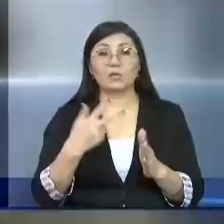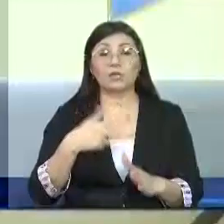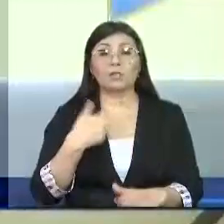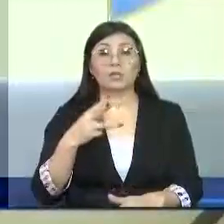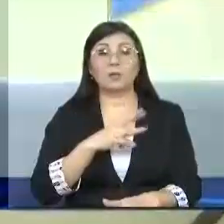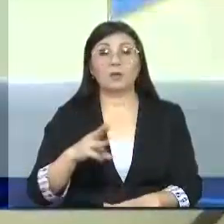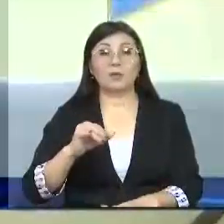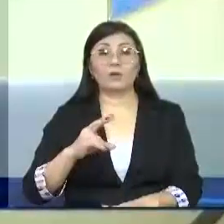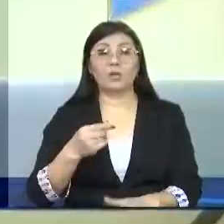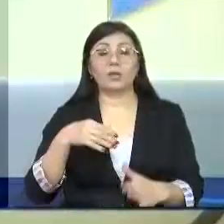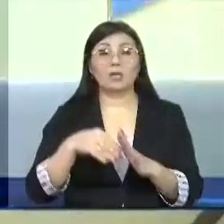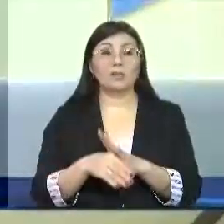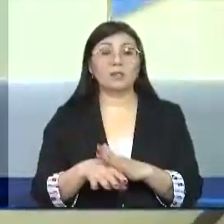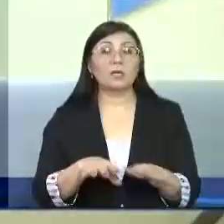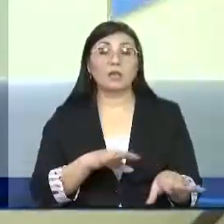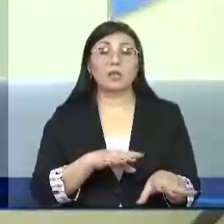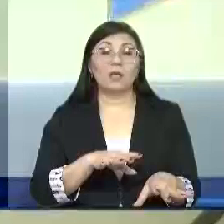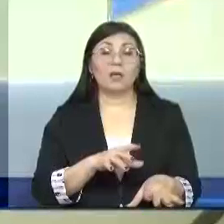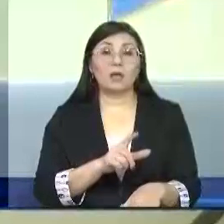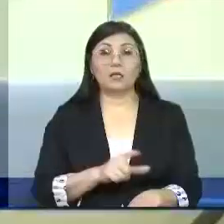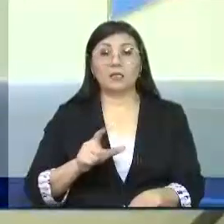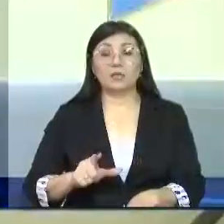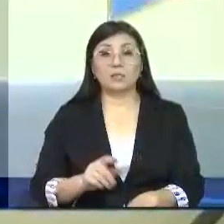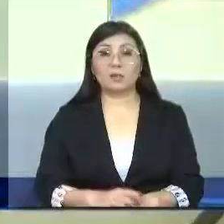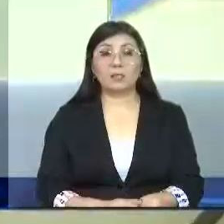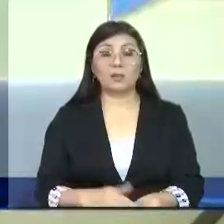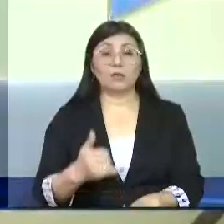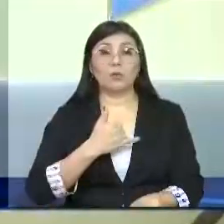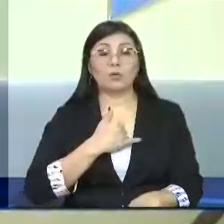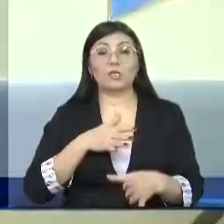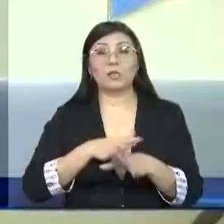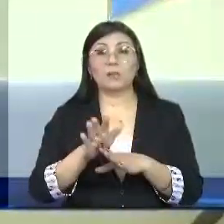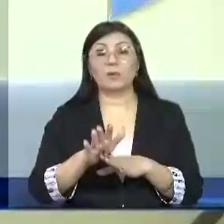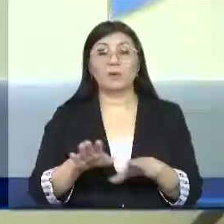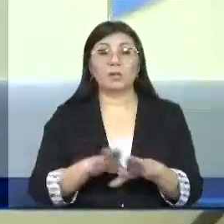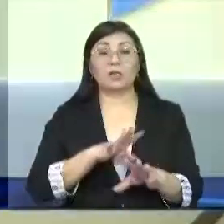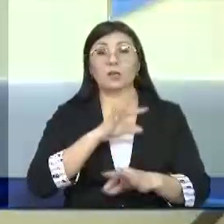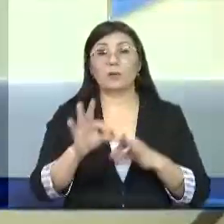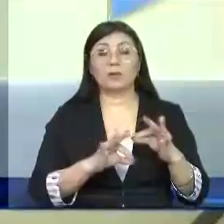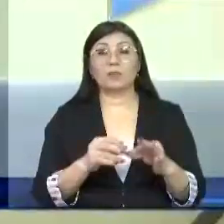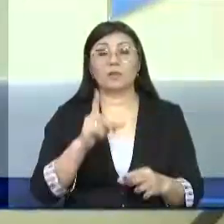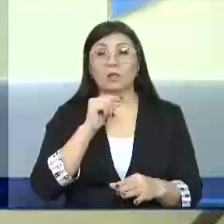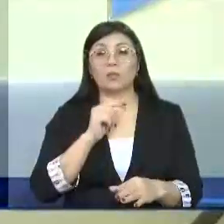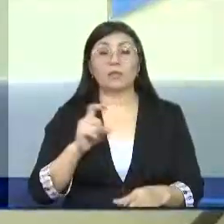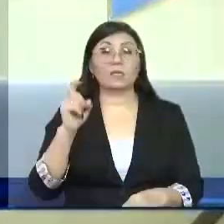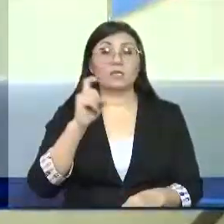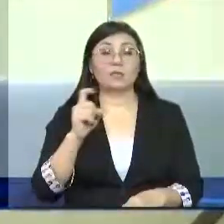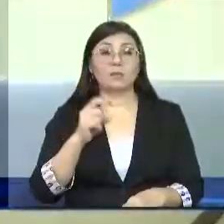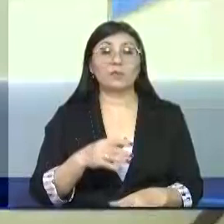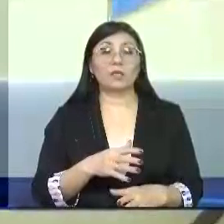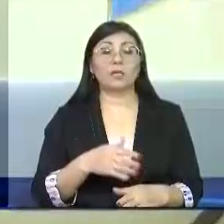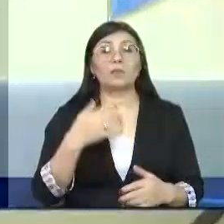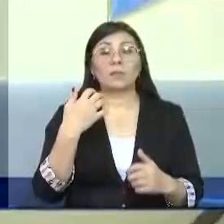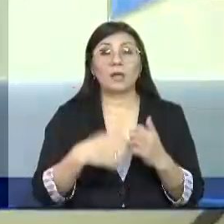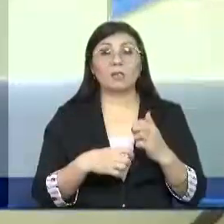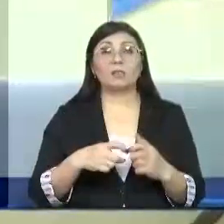тенге. Среди населения в основном у нас реализованы такие проекты, как птицеводство, растениеводство, мало-средний